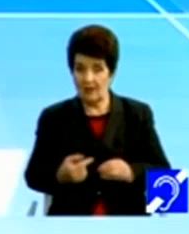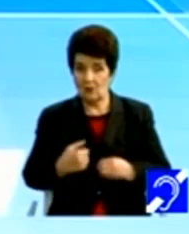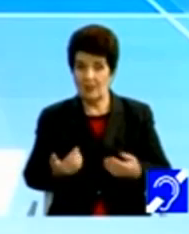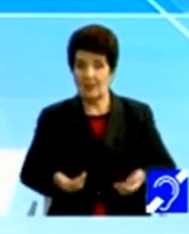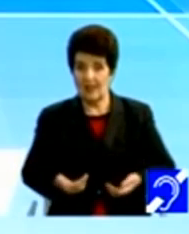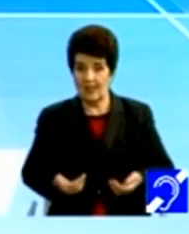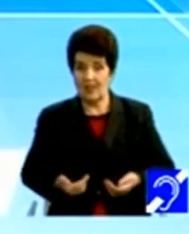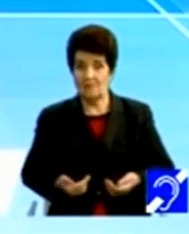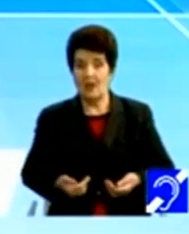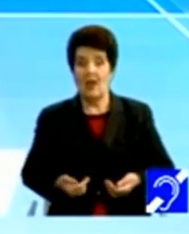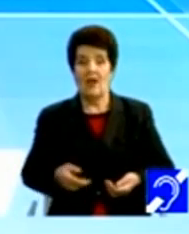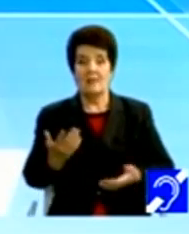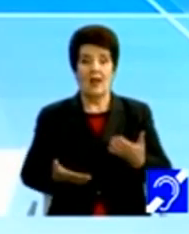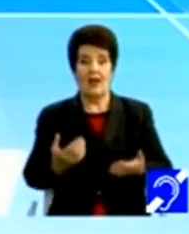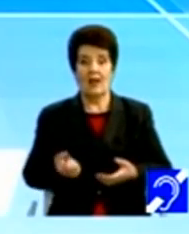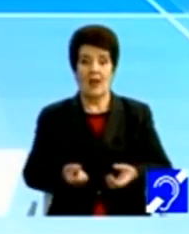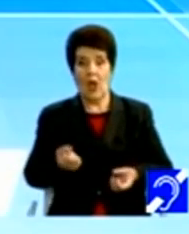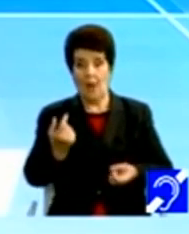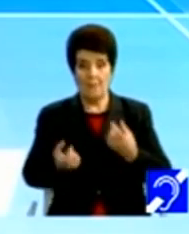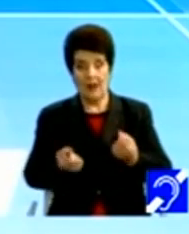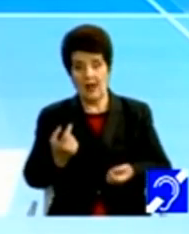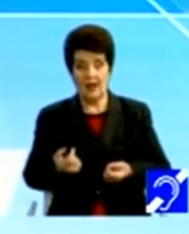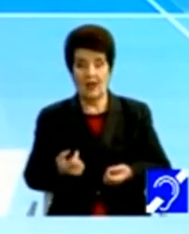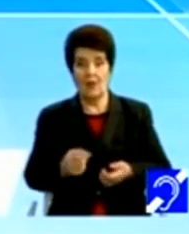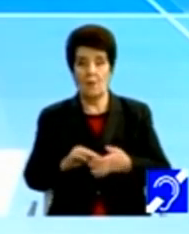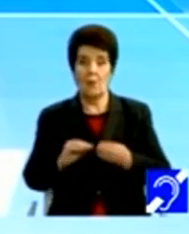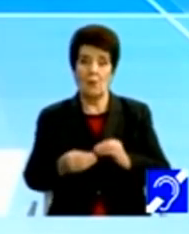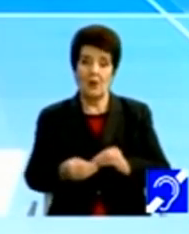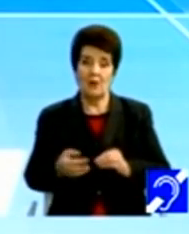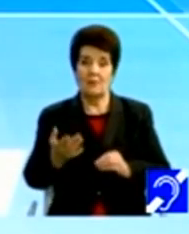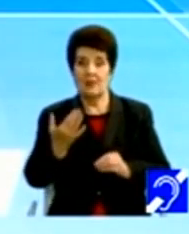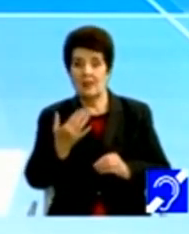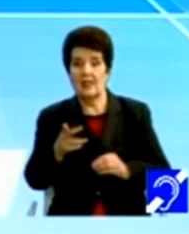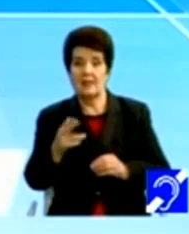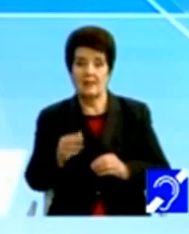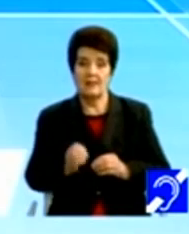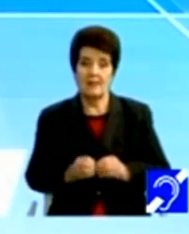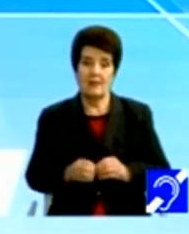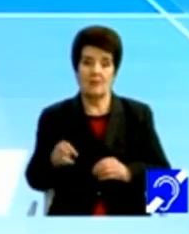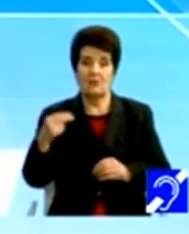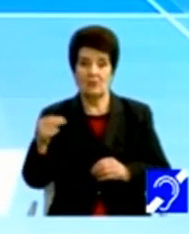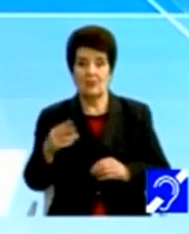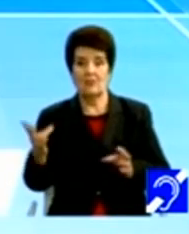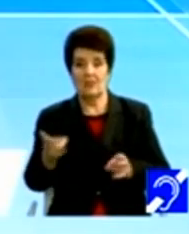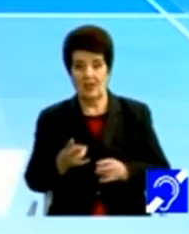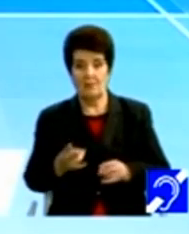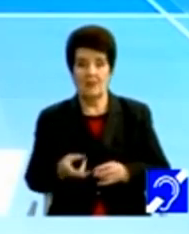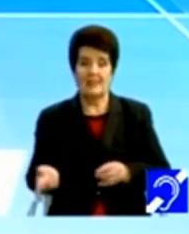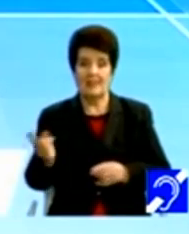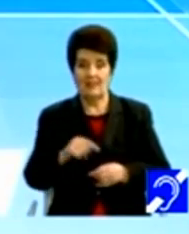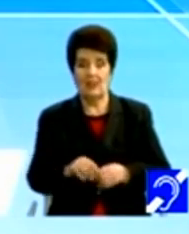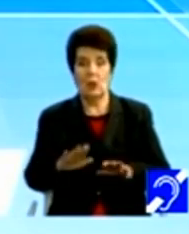într-un organism viu. Dacă apare o problemă de urgență națională sau de președintele trebuie să vină cu